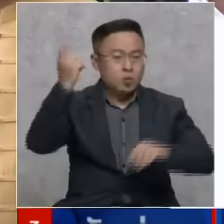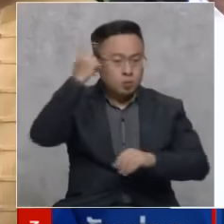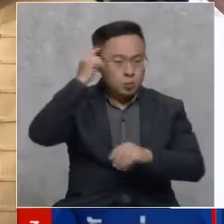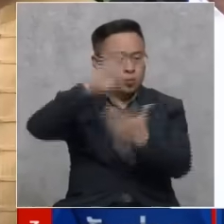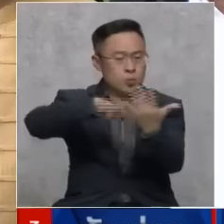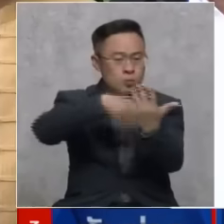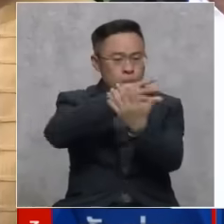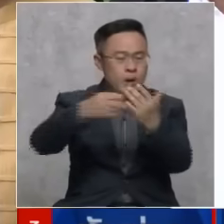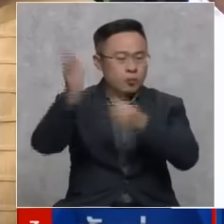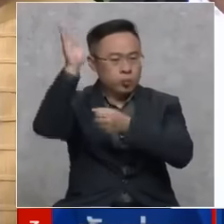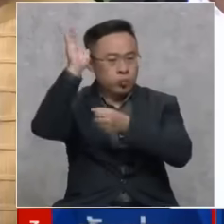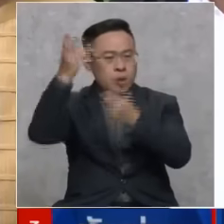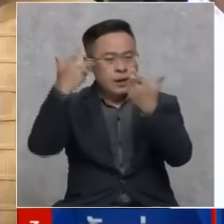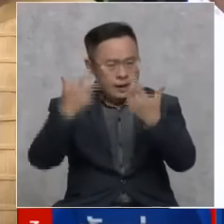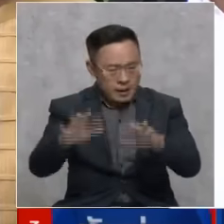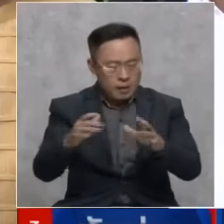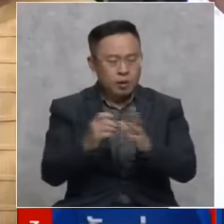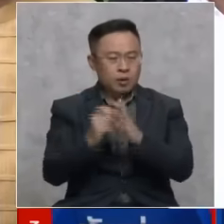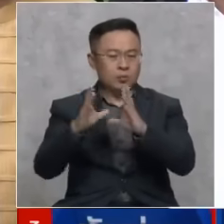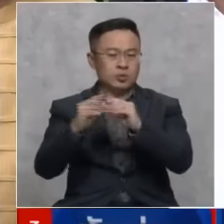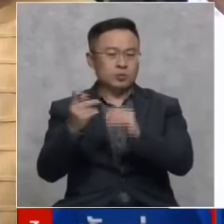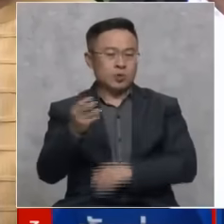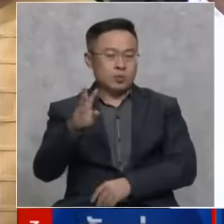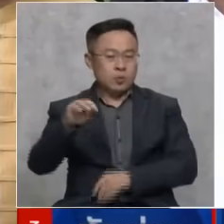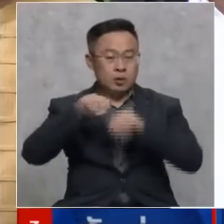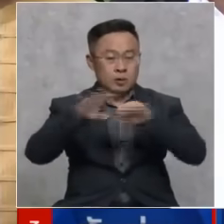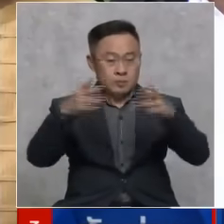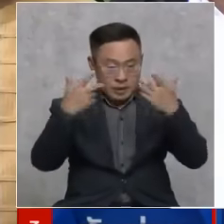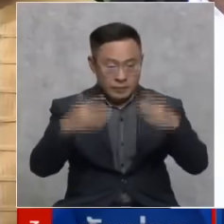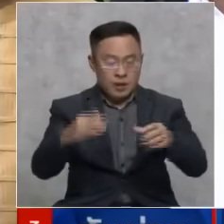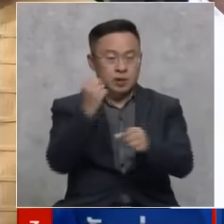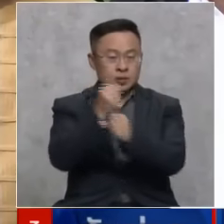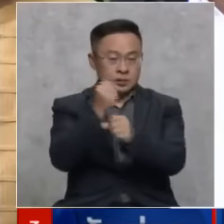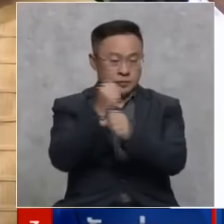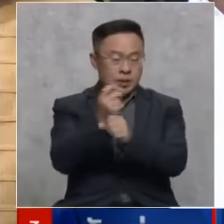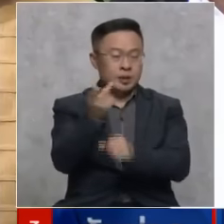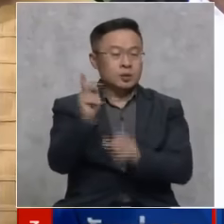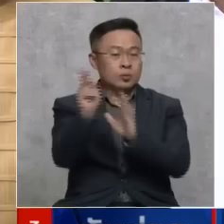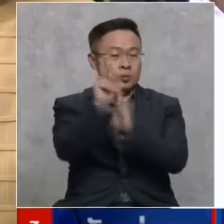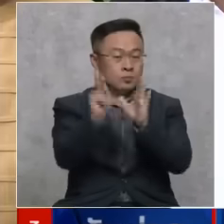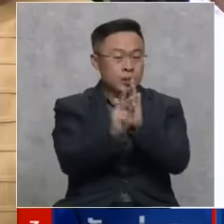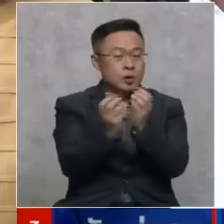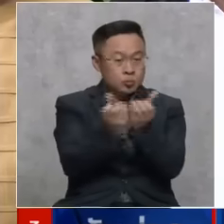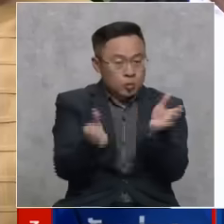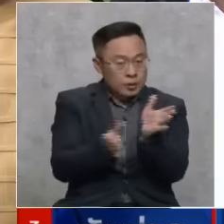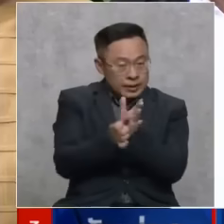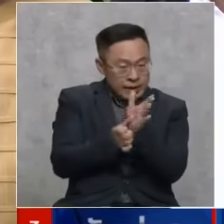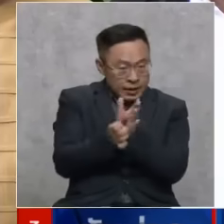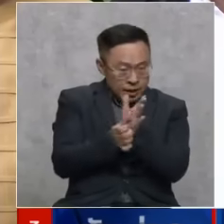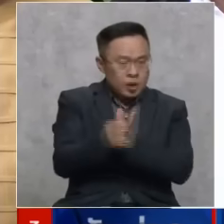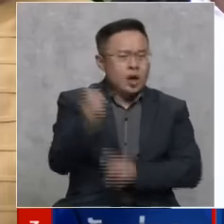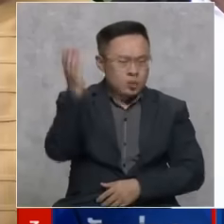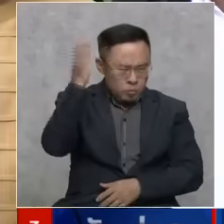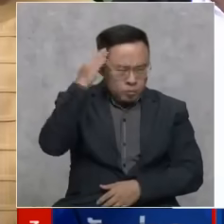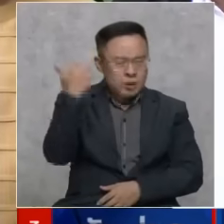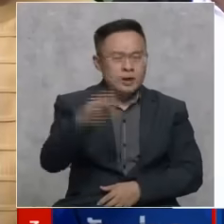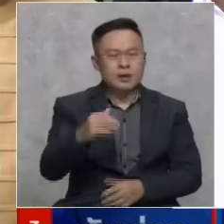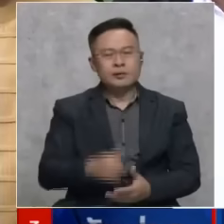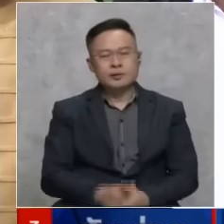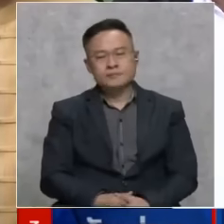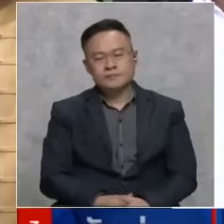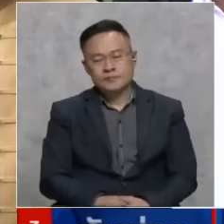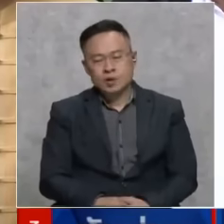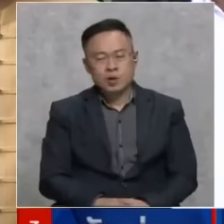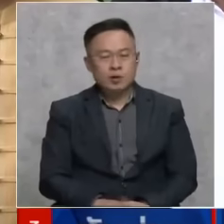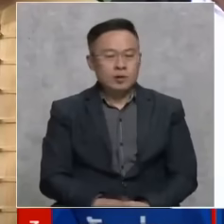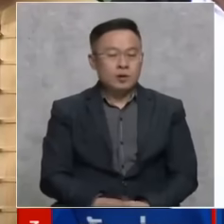ม.ครั้งแรกไปแล้วด้วยพร้อมย้ำกับสื่อว่าชัดเจนนะครับพอถามถึงเสียงวิพากษ์วิจารณ์นะคะนายก